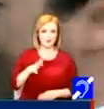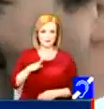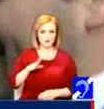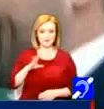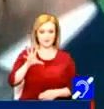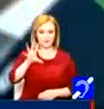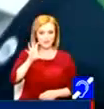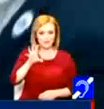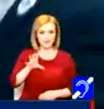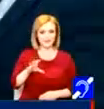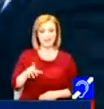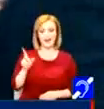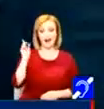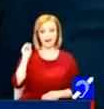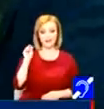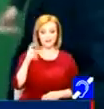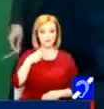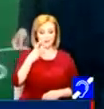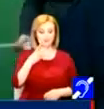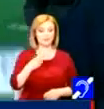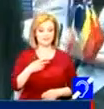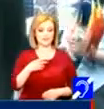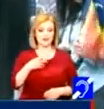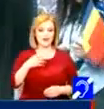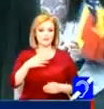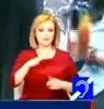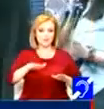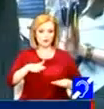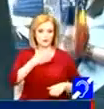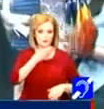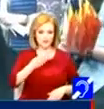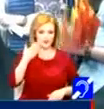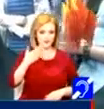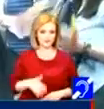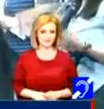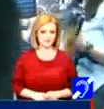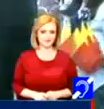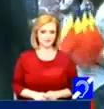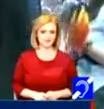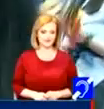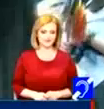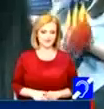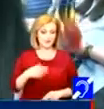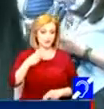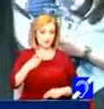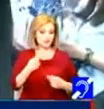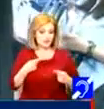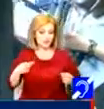noastră. Fotografiile puteau fi ulterior transformate în insigne. I think there are many activities we